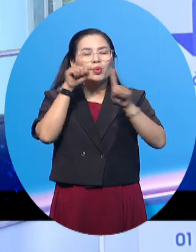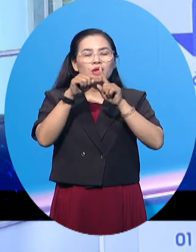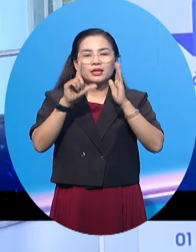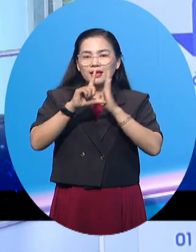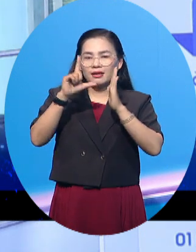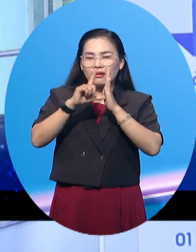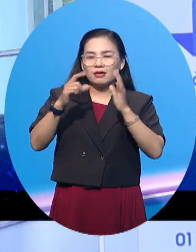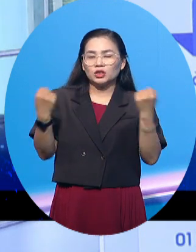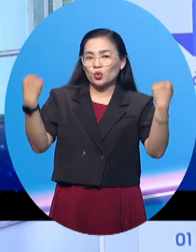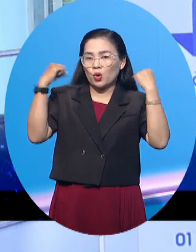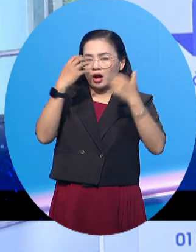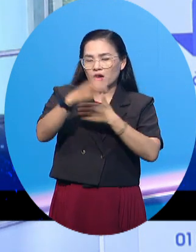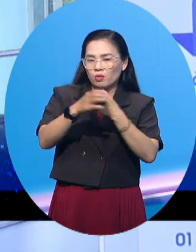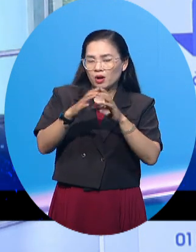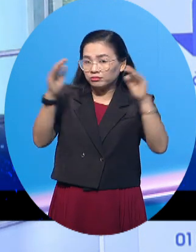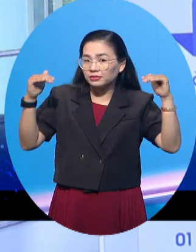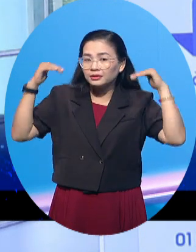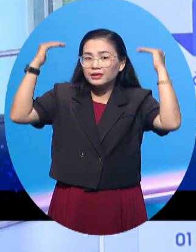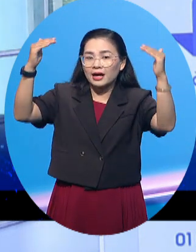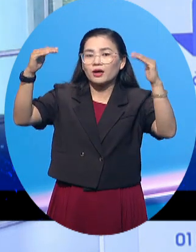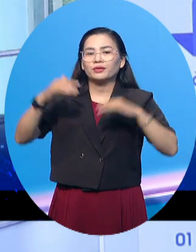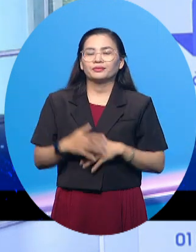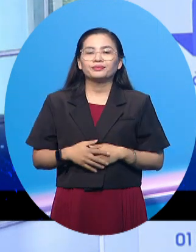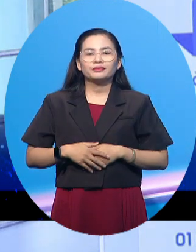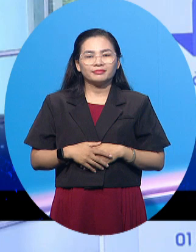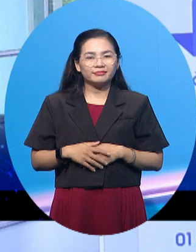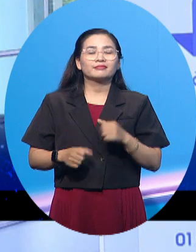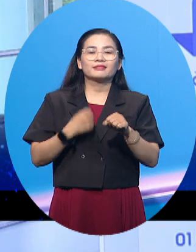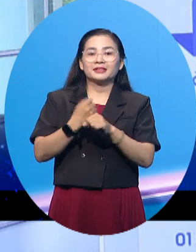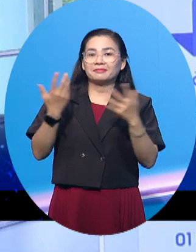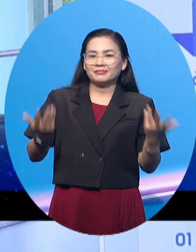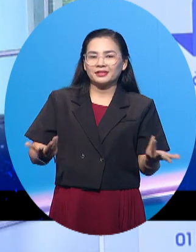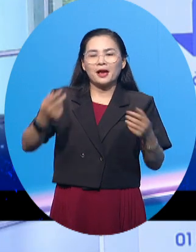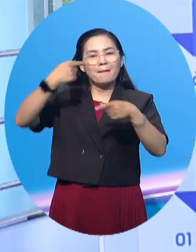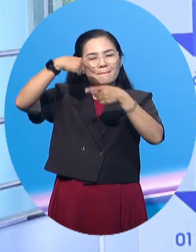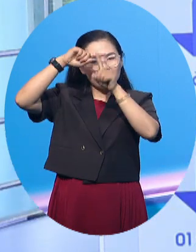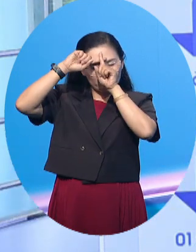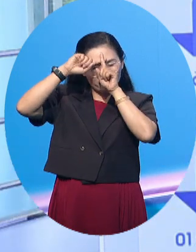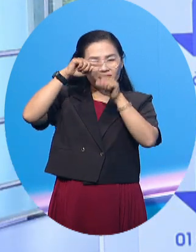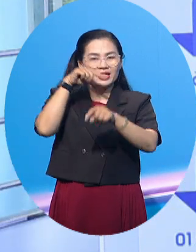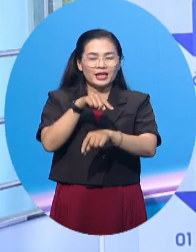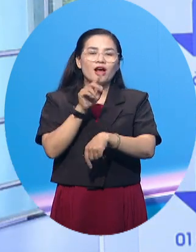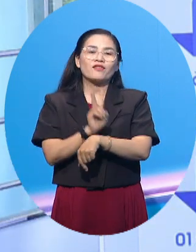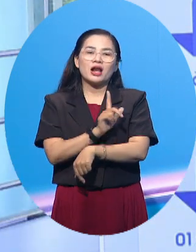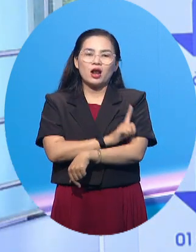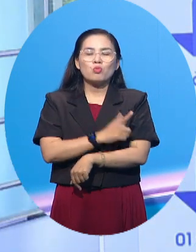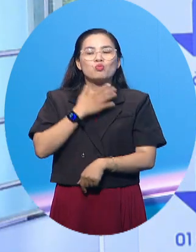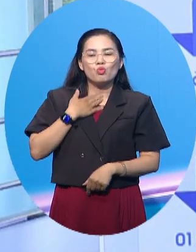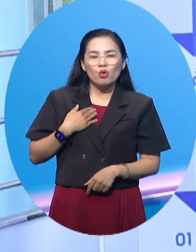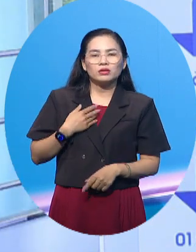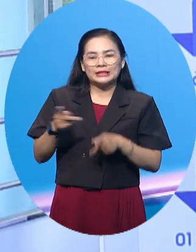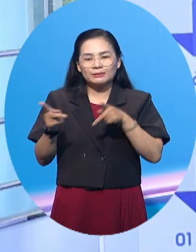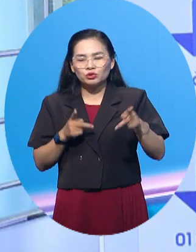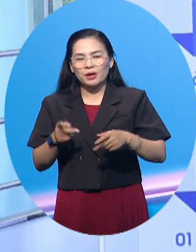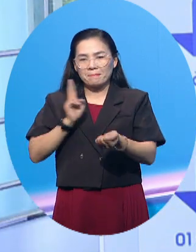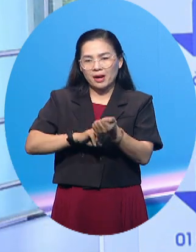người dân, đặc biệt đó là người cao tuổi. Thì hôm nay bệnh viện Đa khoa Xuyên Á Vĩnh Long nó có tổ chức khám tầm soát bệnh lý về tim mạch, bệnh